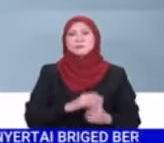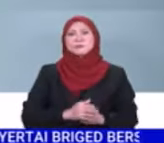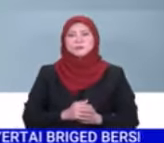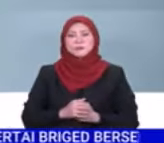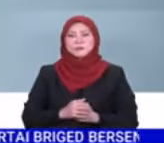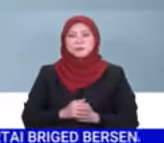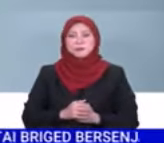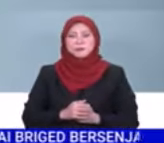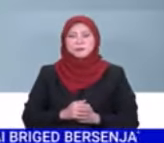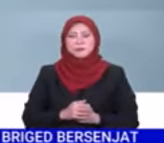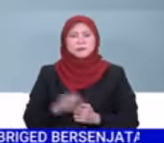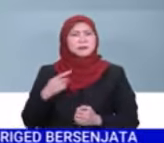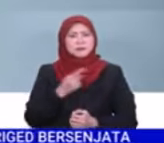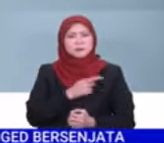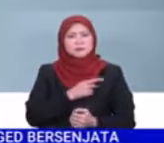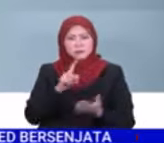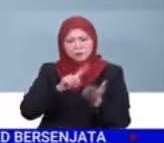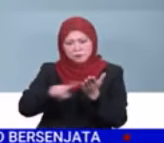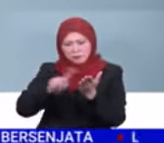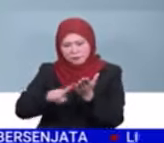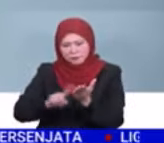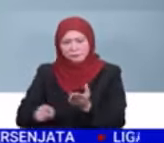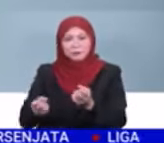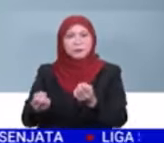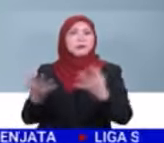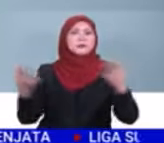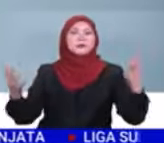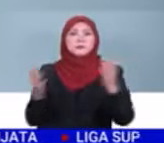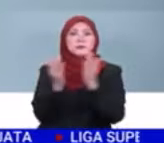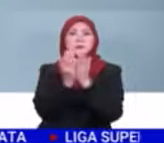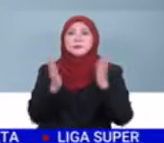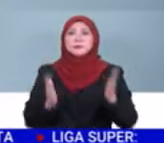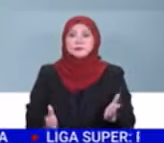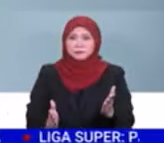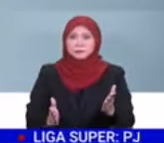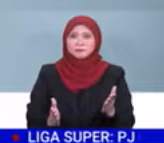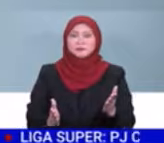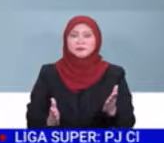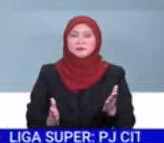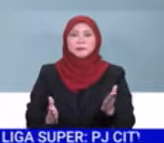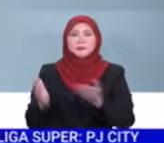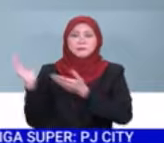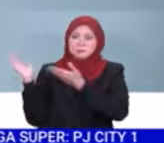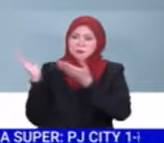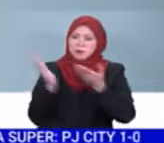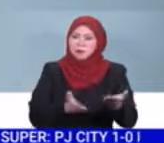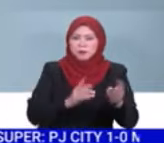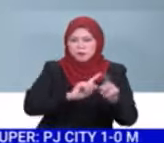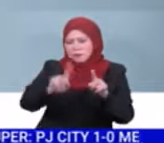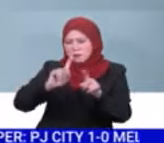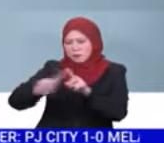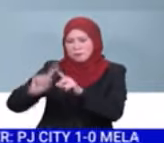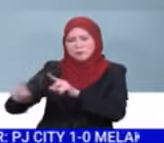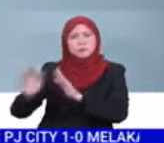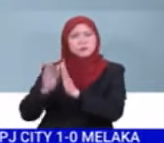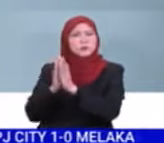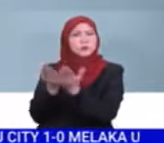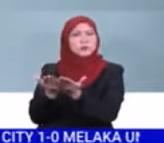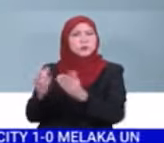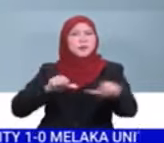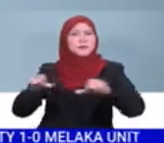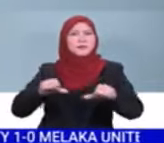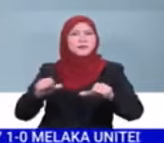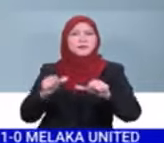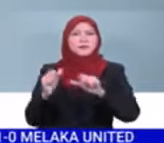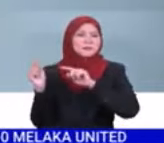Ini kerana kami dapati ramai anak-anak kita yang membawa pelbagai buku aktiviti di